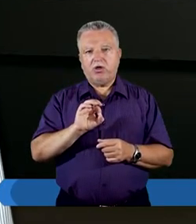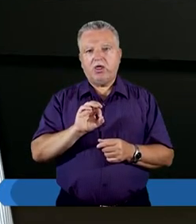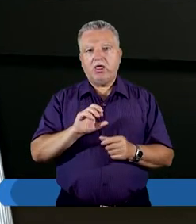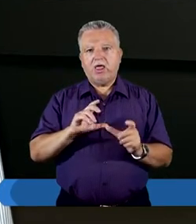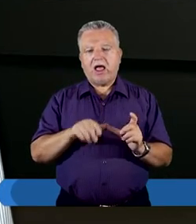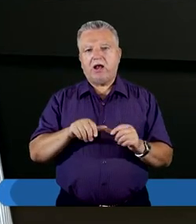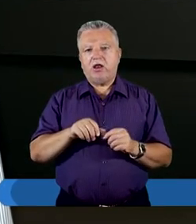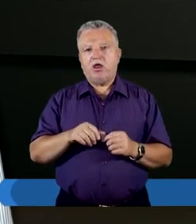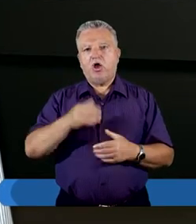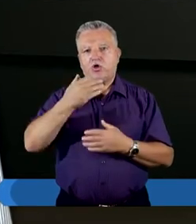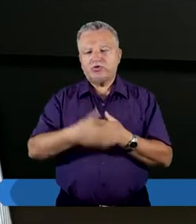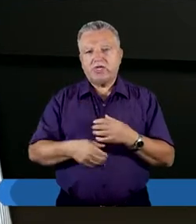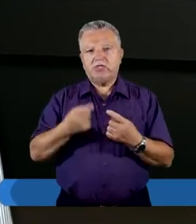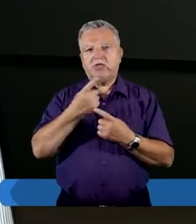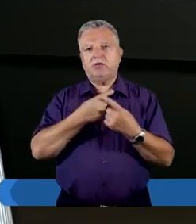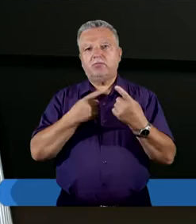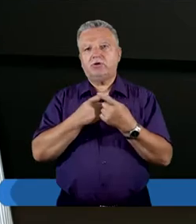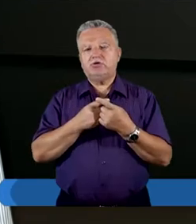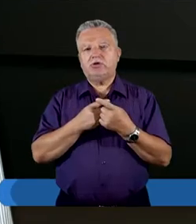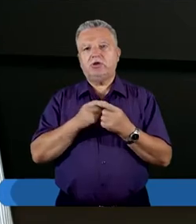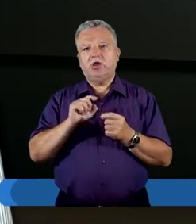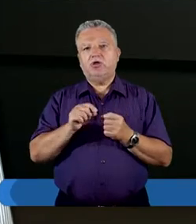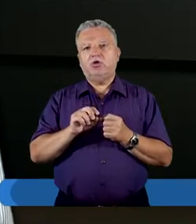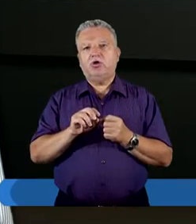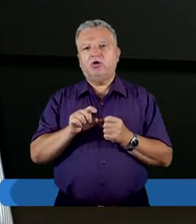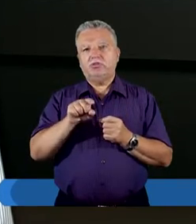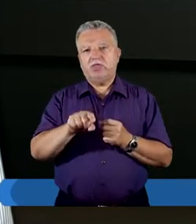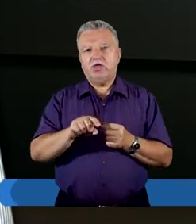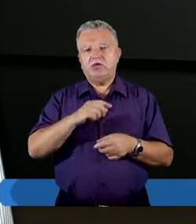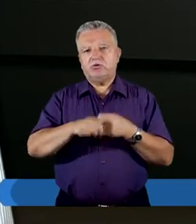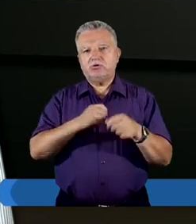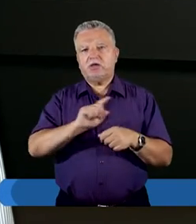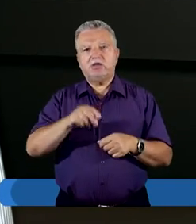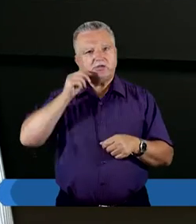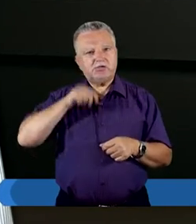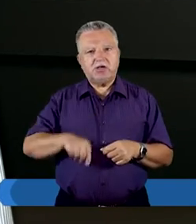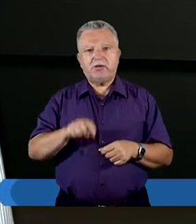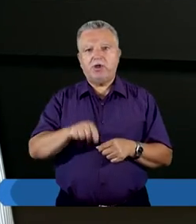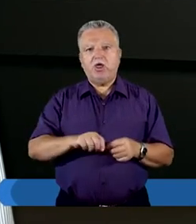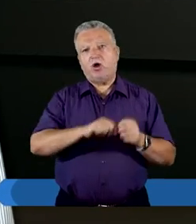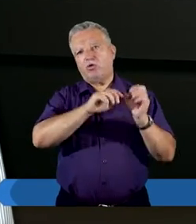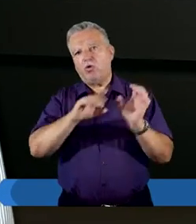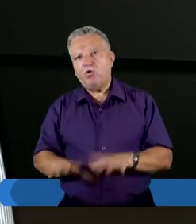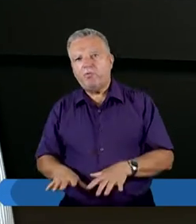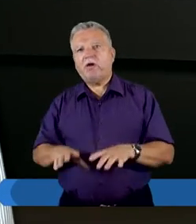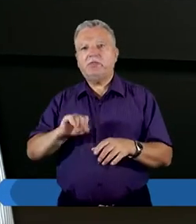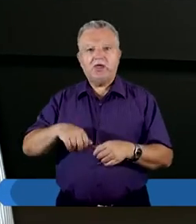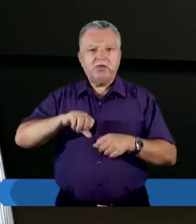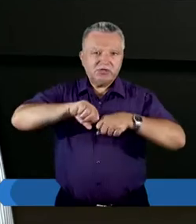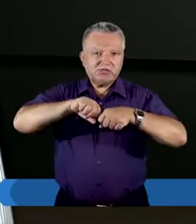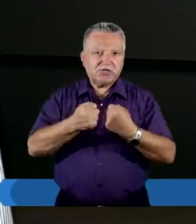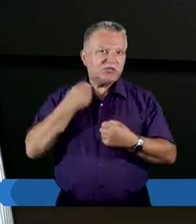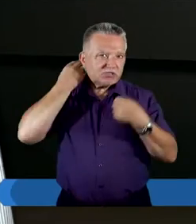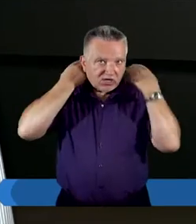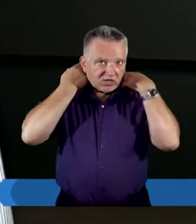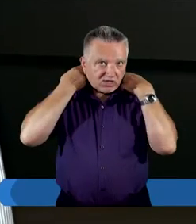myśli to są myśli, twoi synowie zginęli, prawda? A on spada z krzesła i łamie sobie kark. A więc właściwie